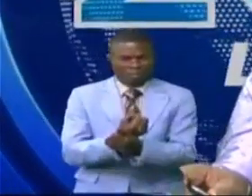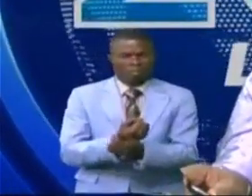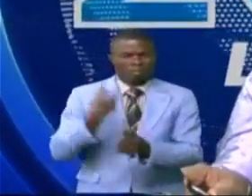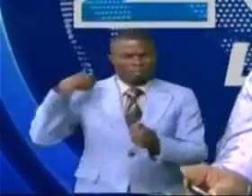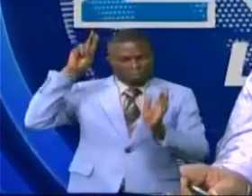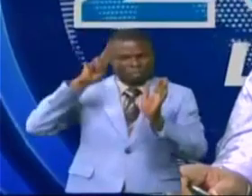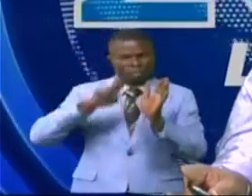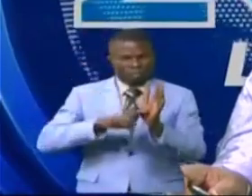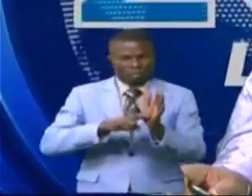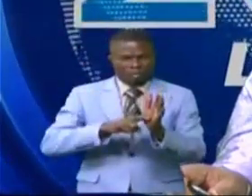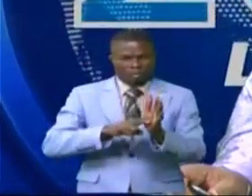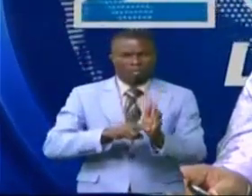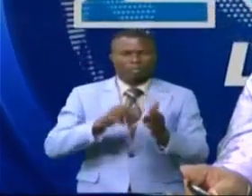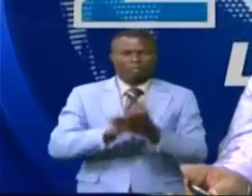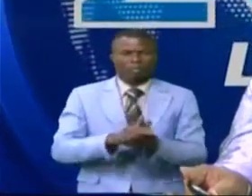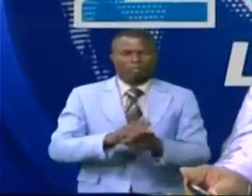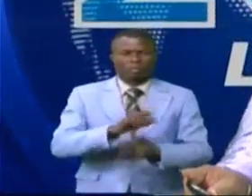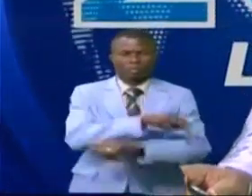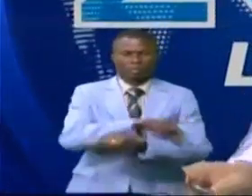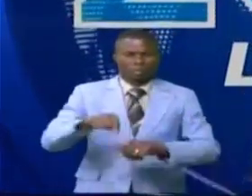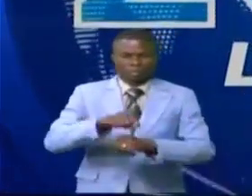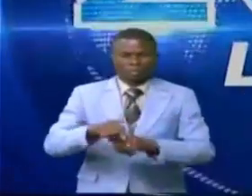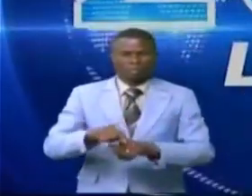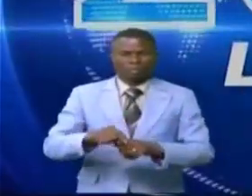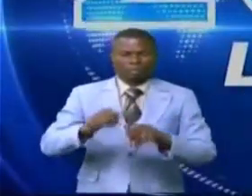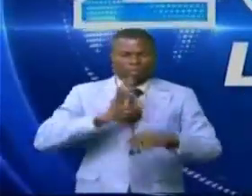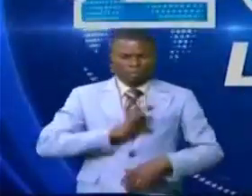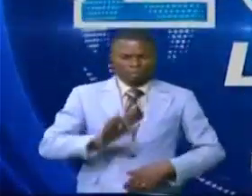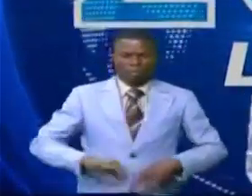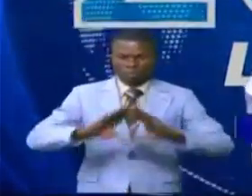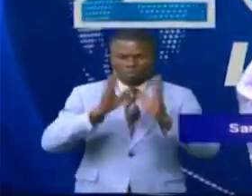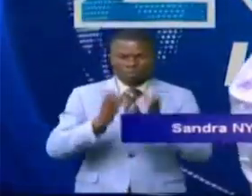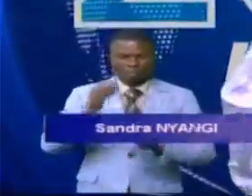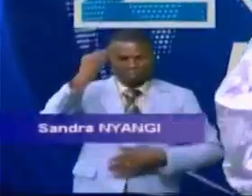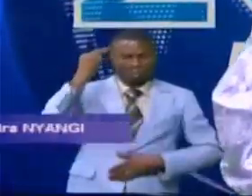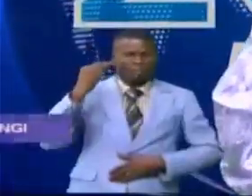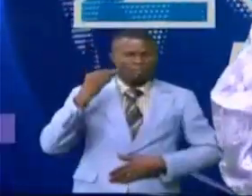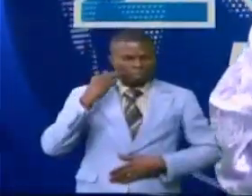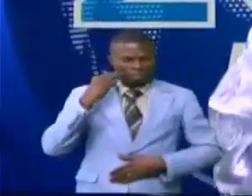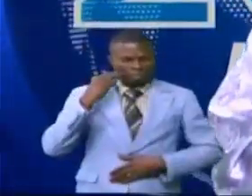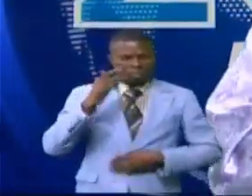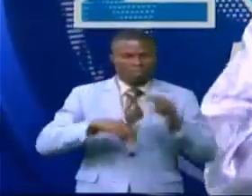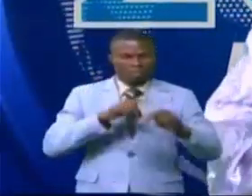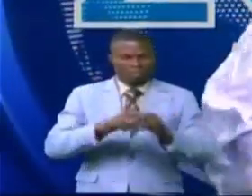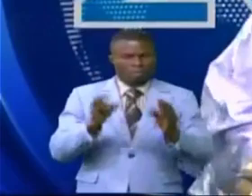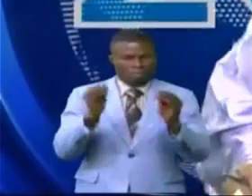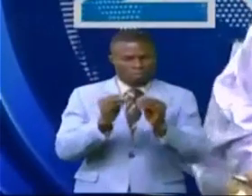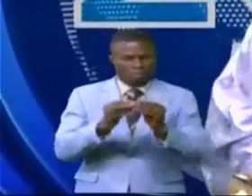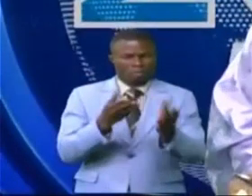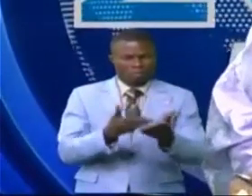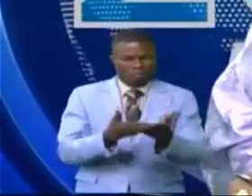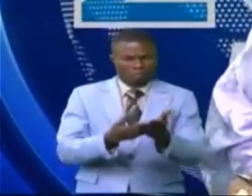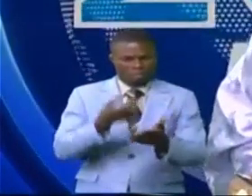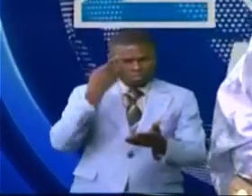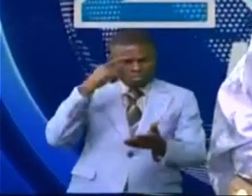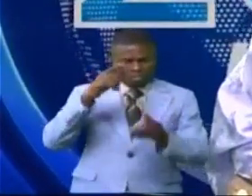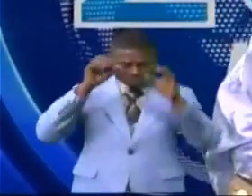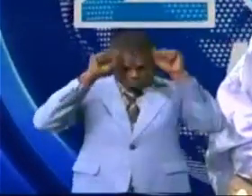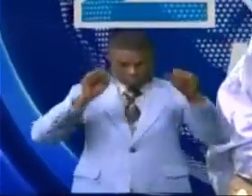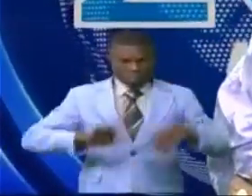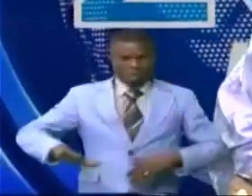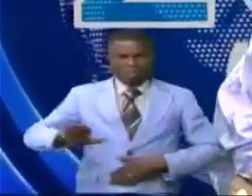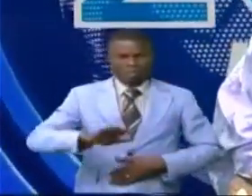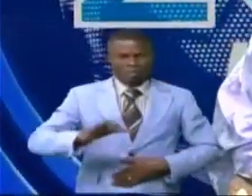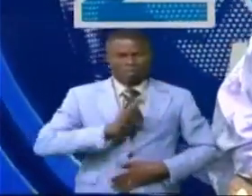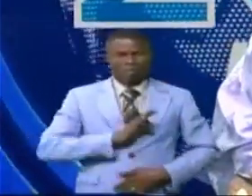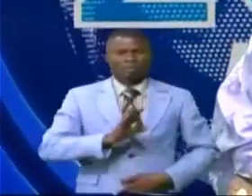gouvernement en présentiel à la Cité de l'Union africaine. Tous les membres de l'exécutif national se sont retrouvés autour du président de la